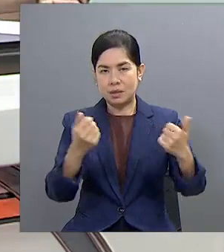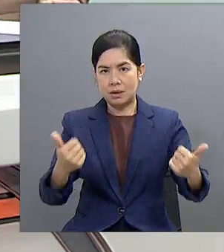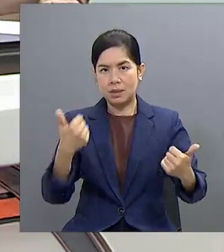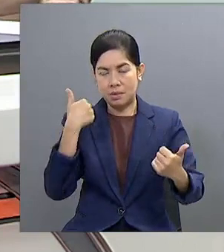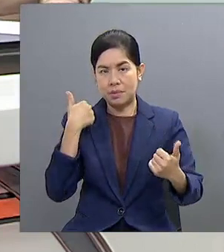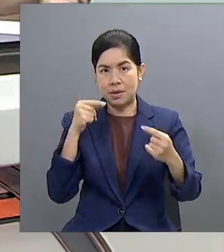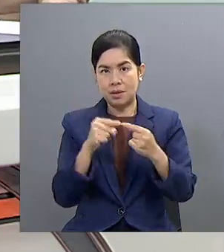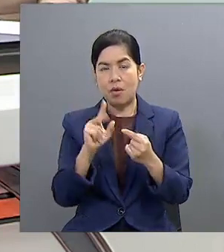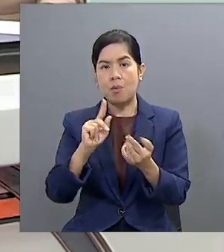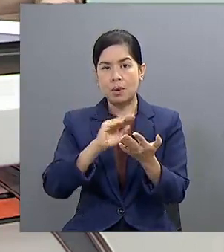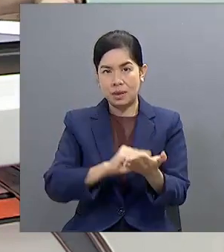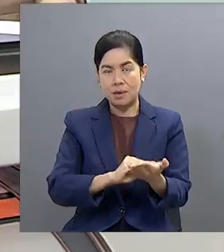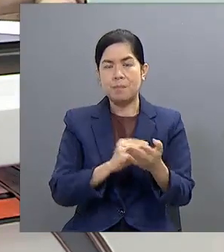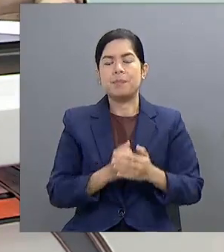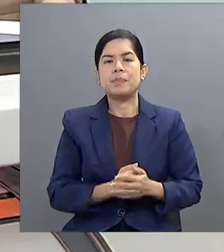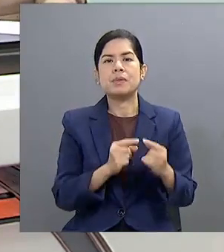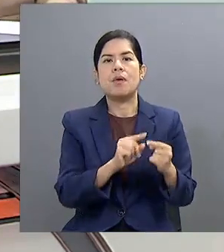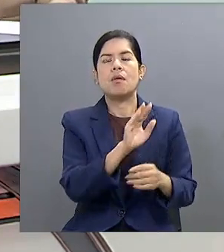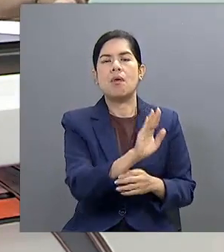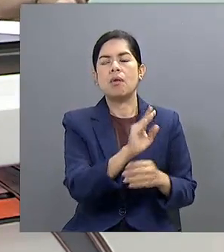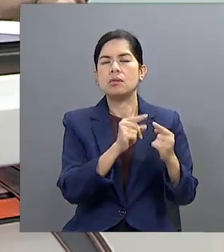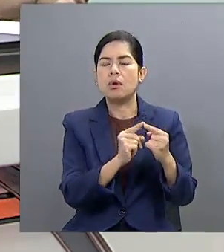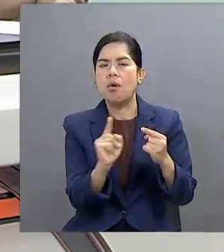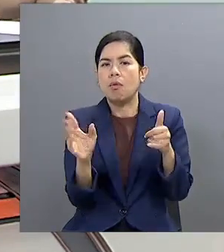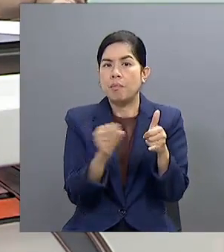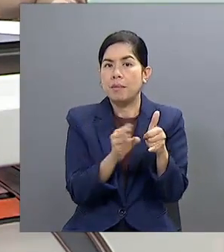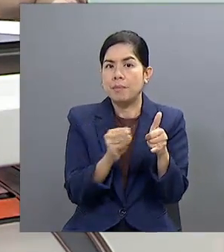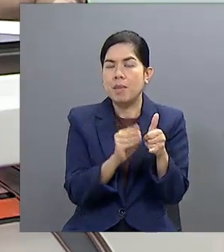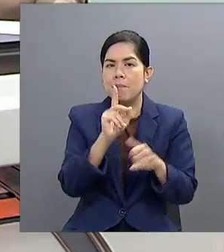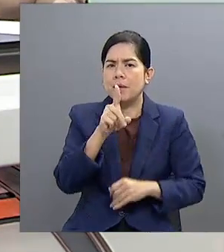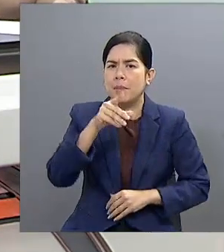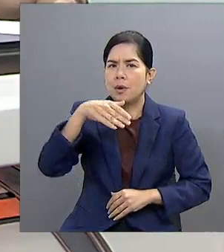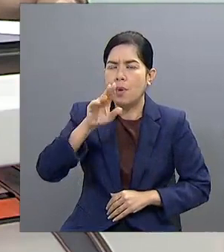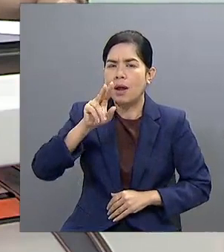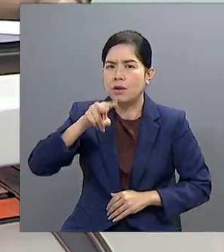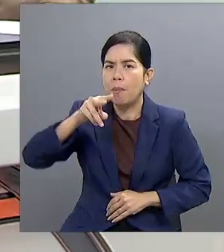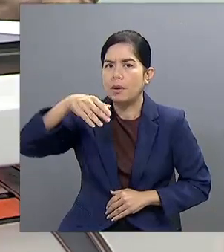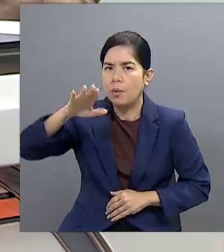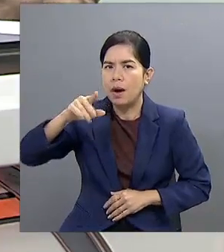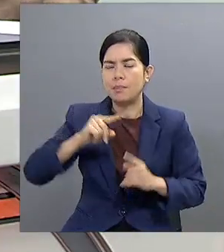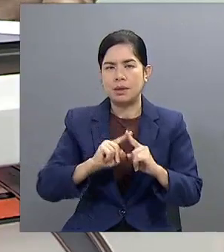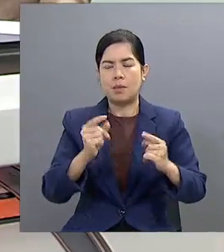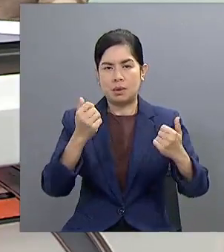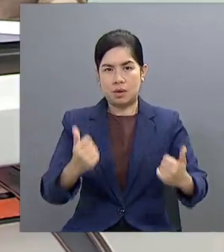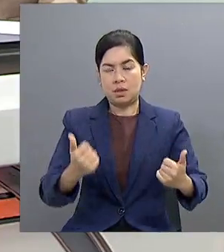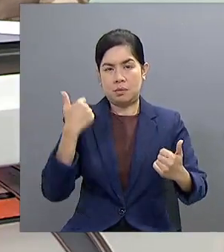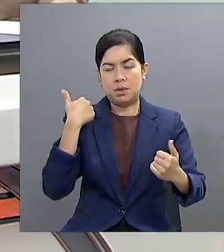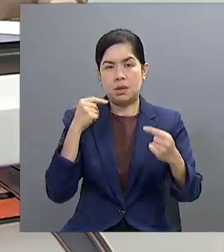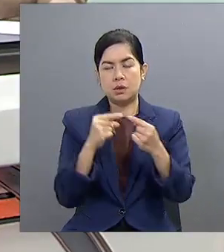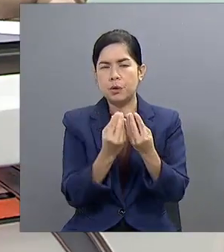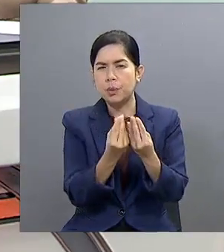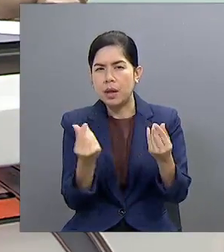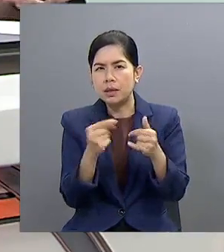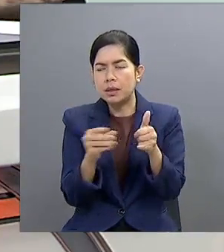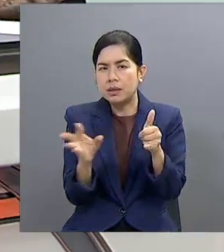ของพันธุ์ต้น 2000ต้นแบบนี้ก็มีความเห็นตรงกันนะคะว่าตัวเลขที่แท้จริงที่ไม่มีการรายงานเข้าระบบตัวเลข